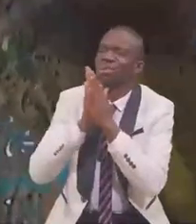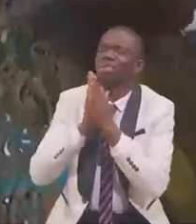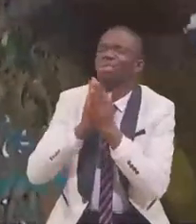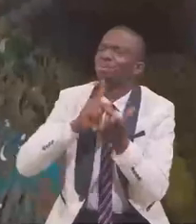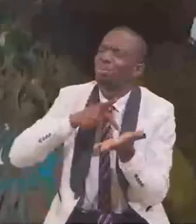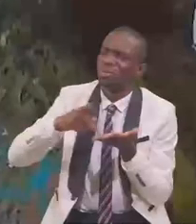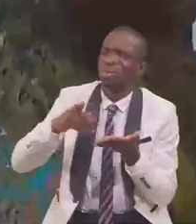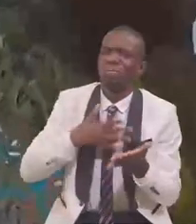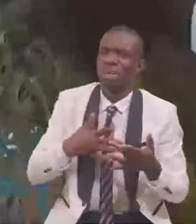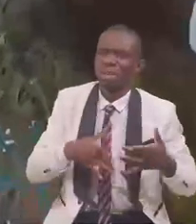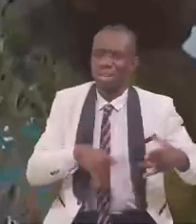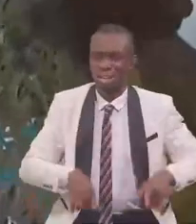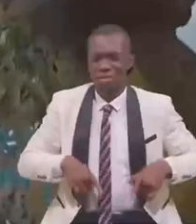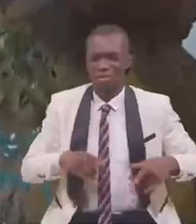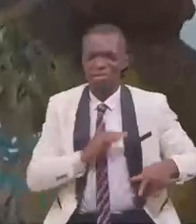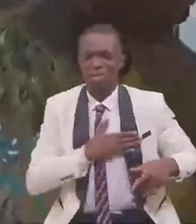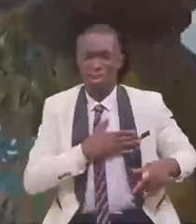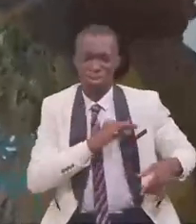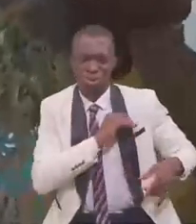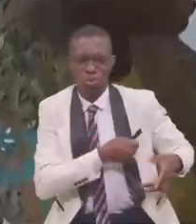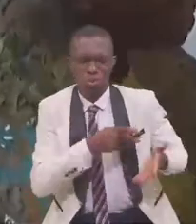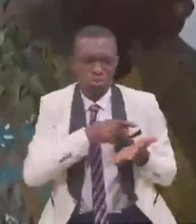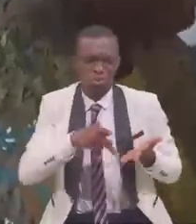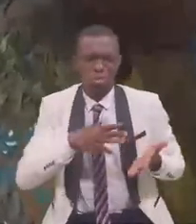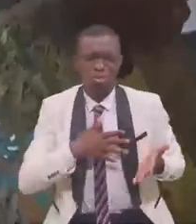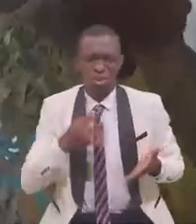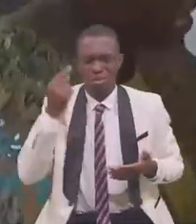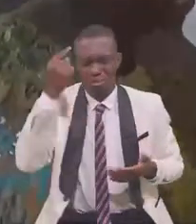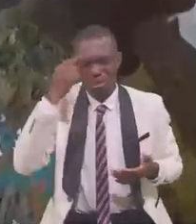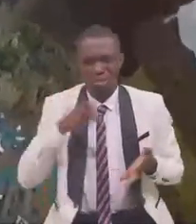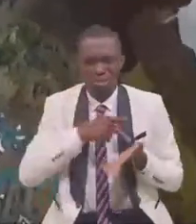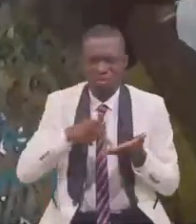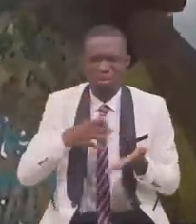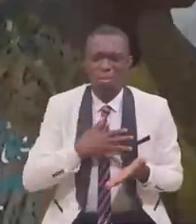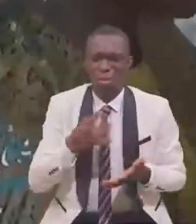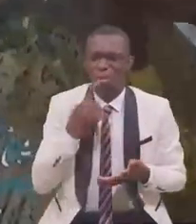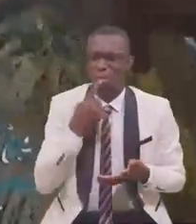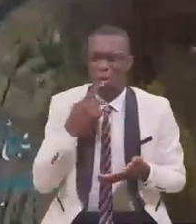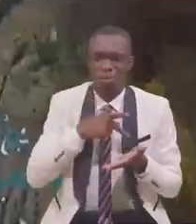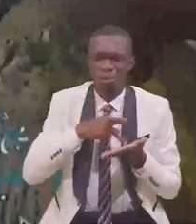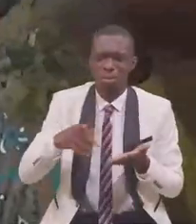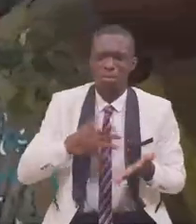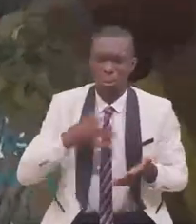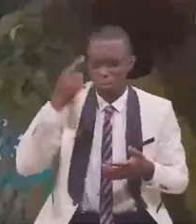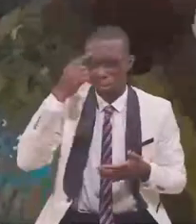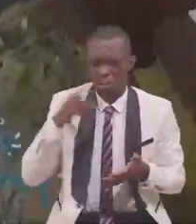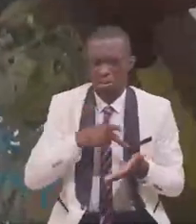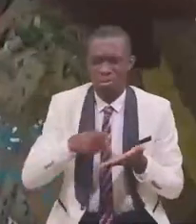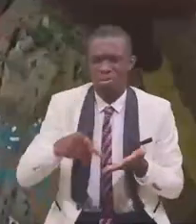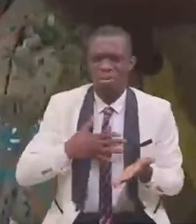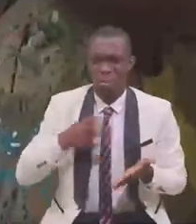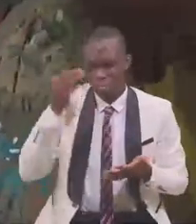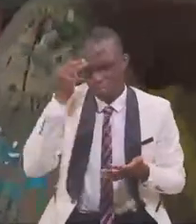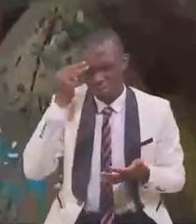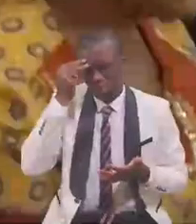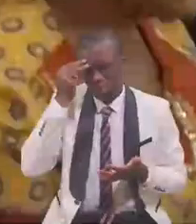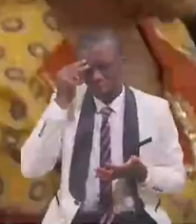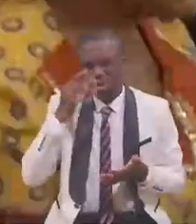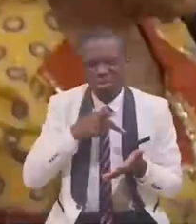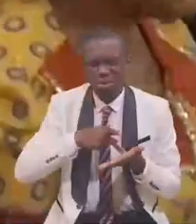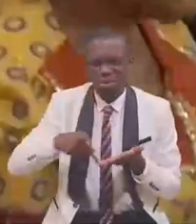votre langue, purifier votre esprit, purifier votre mémoire, qu'il purifie chaque partie de votre vie, que vous ayez